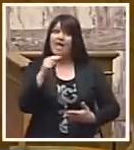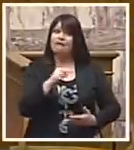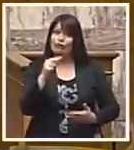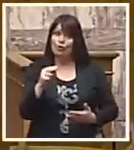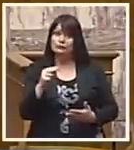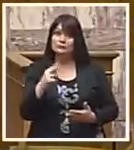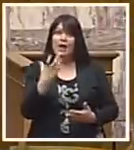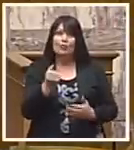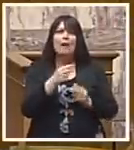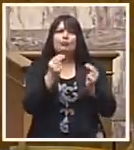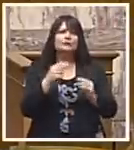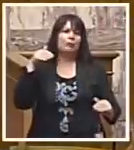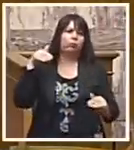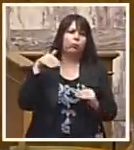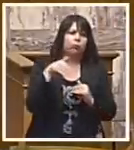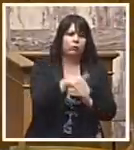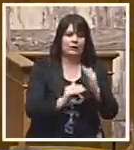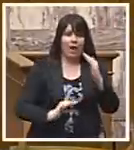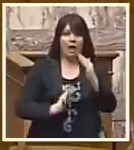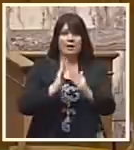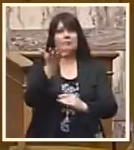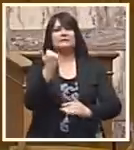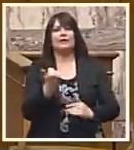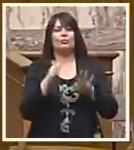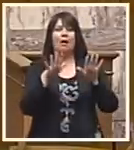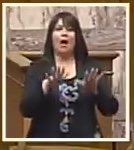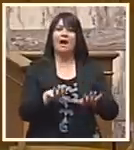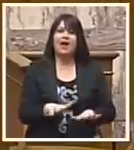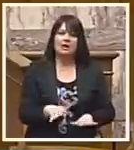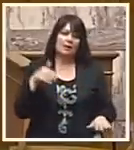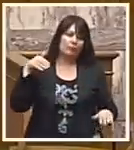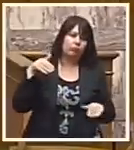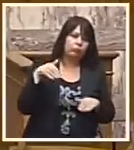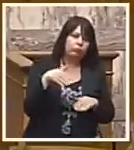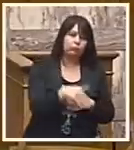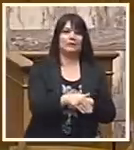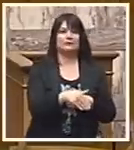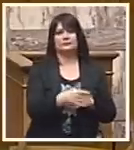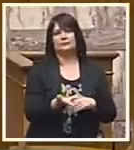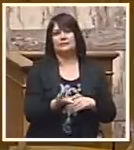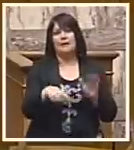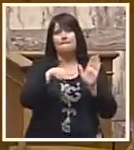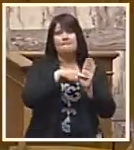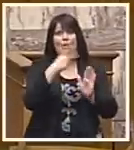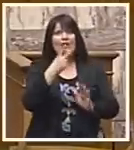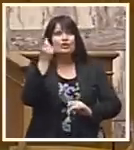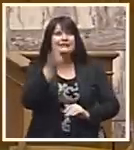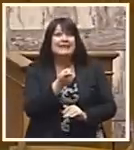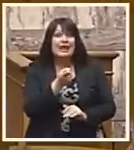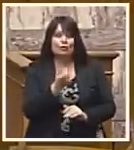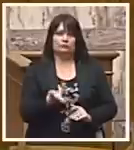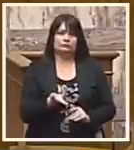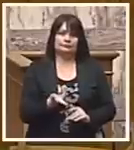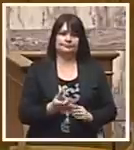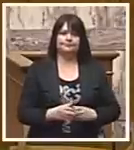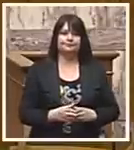είχαμε ύφεση, όχι ανάπτυξη. Ανεργία και ύφεση μείον 2%. Αλλά στη